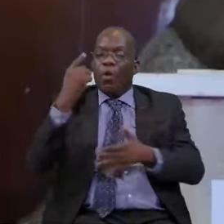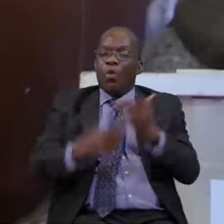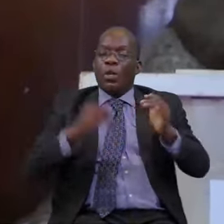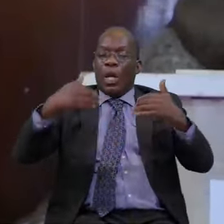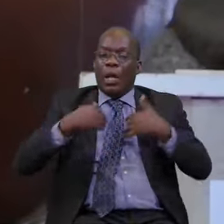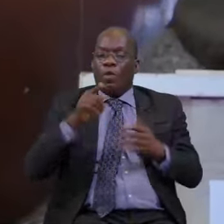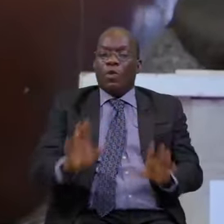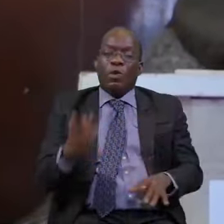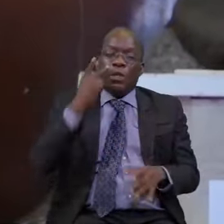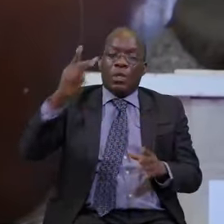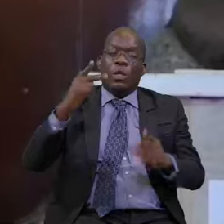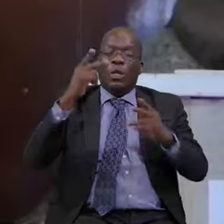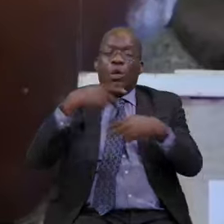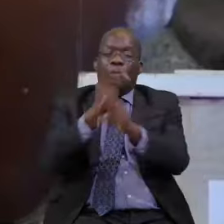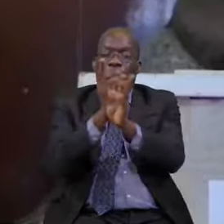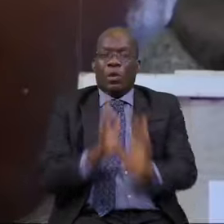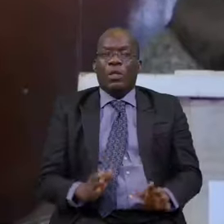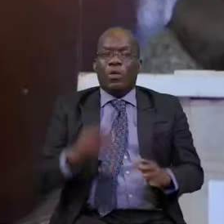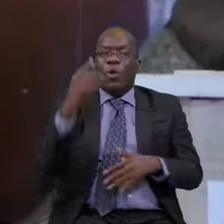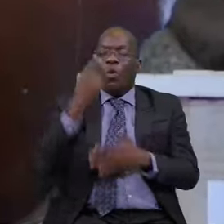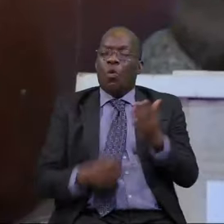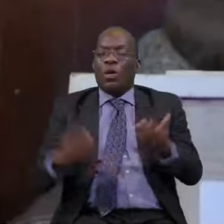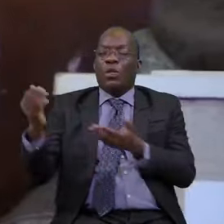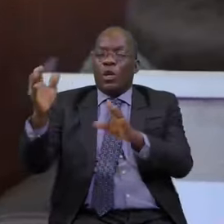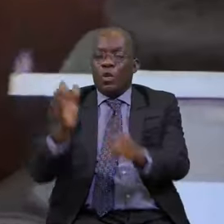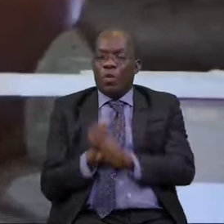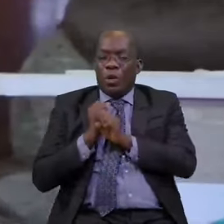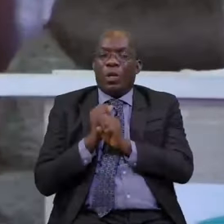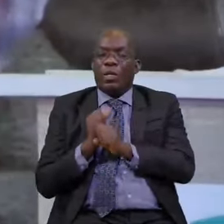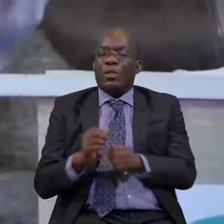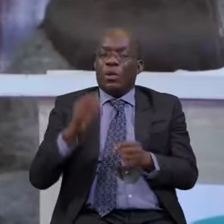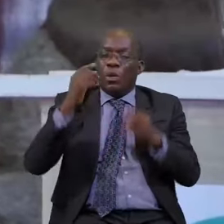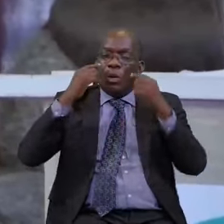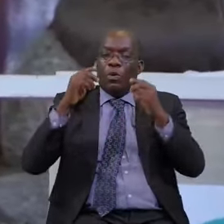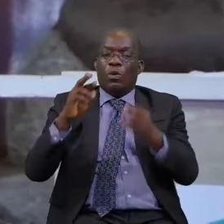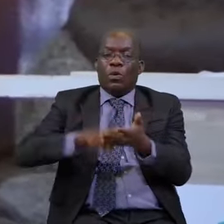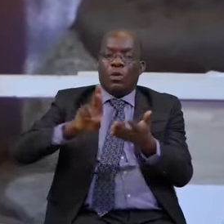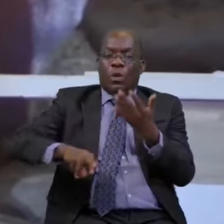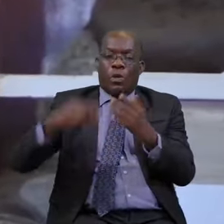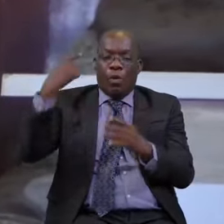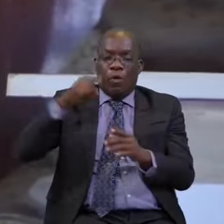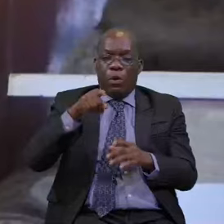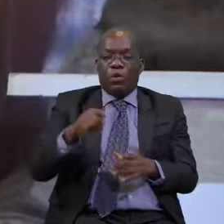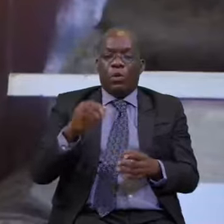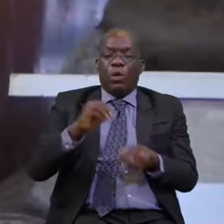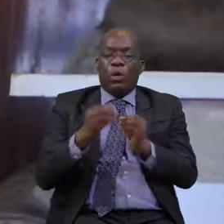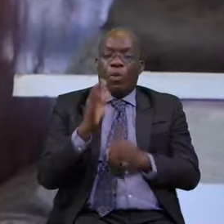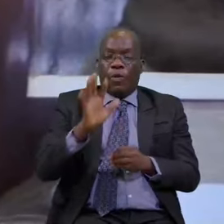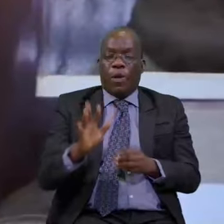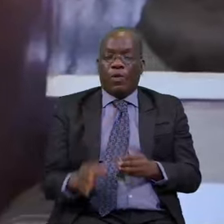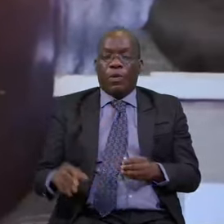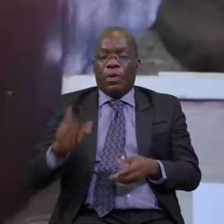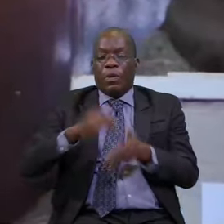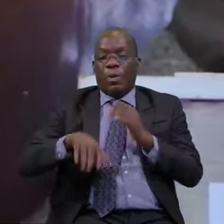vie, qu'est-ce que vous voyez que cela produit, que cela génère de ressources? Faites plus de cela. 5, c'est